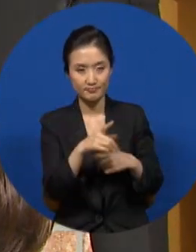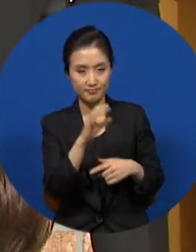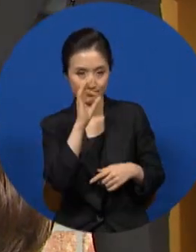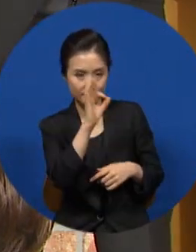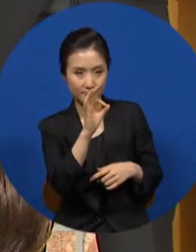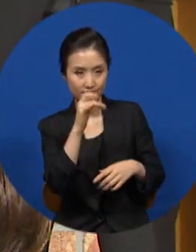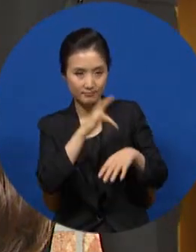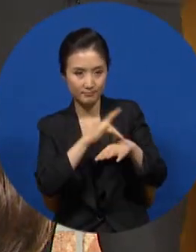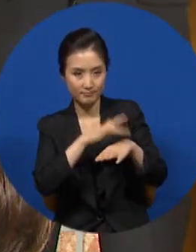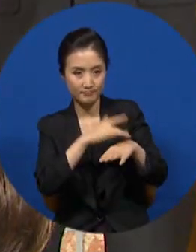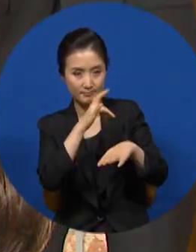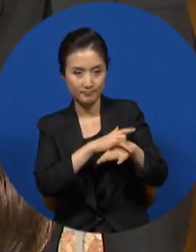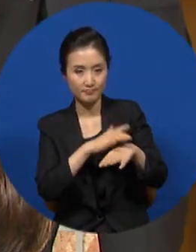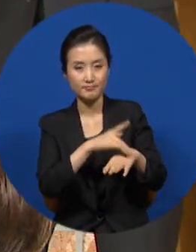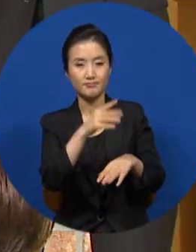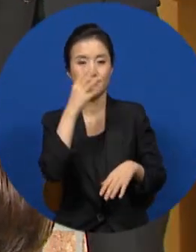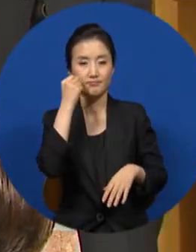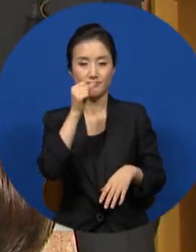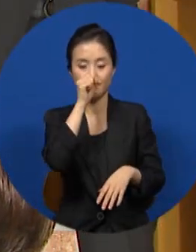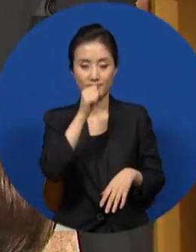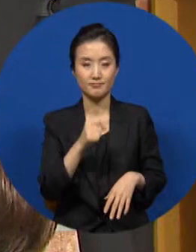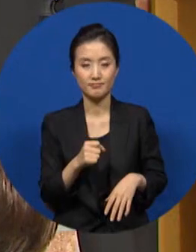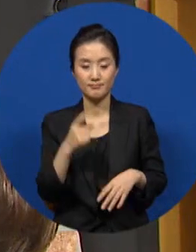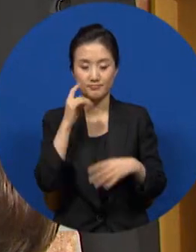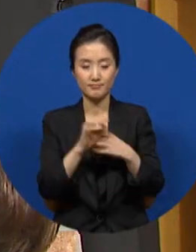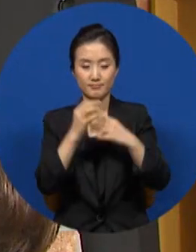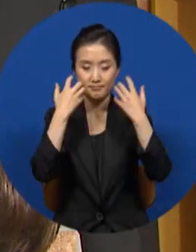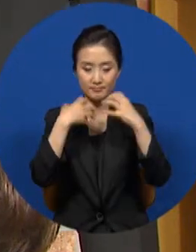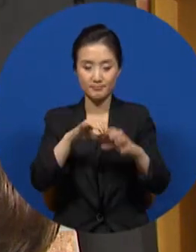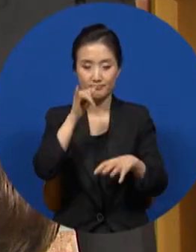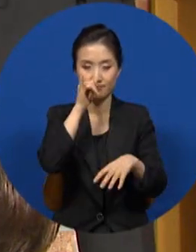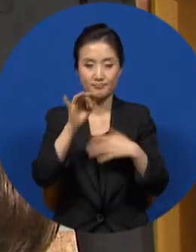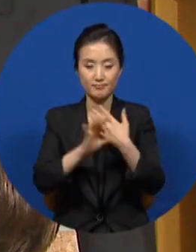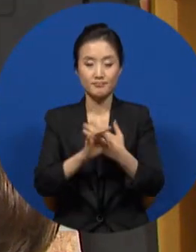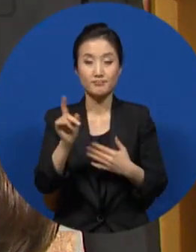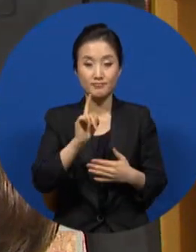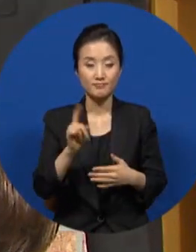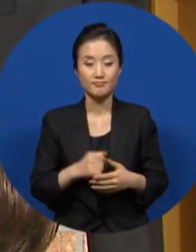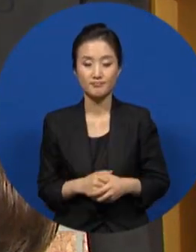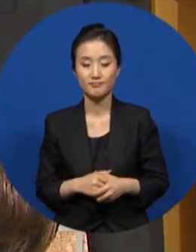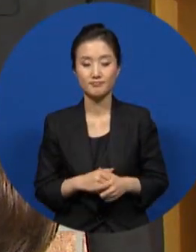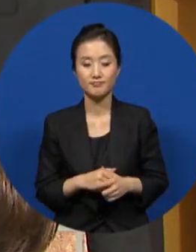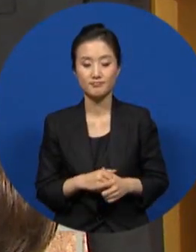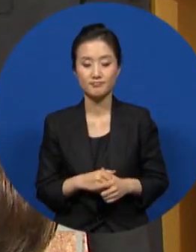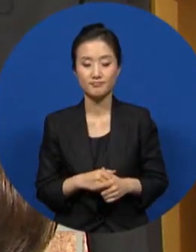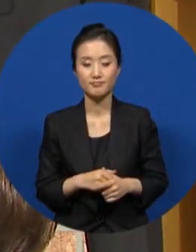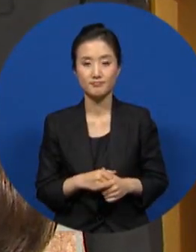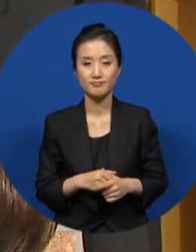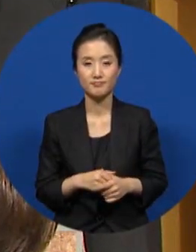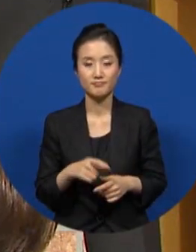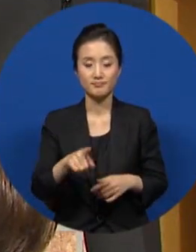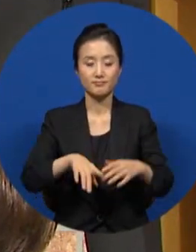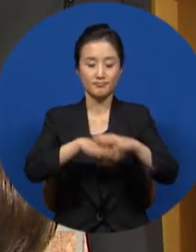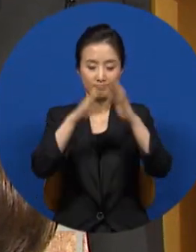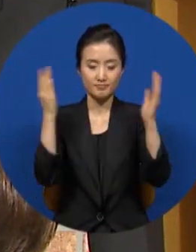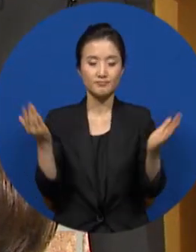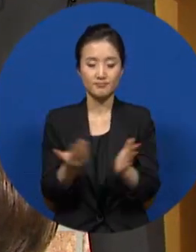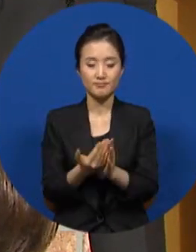거예요. 사주가 있는데 대운이 어느 때 딱 치고 들어오면 그런 현상이 일어날 고도 개연성이 있다 이렇게